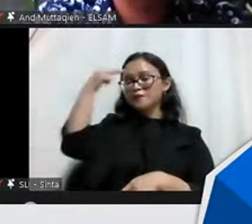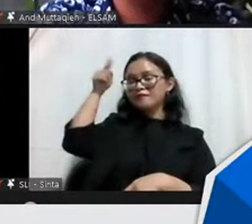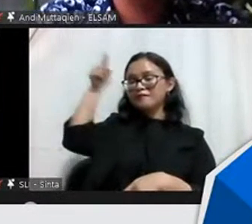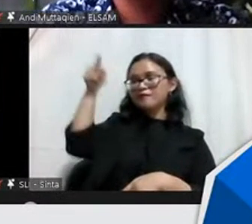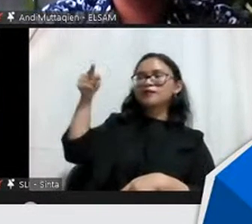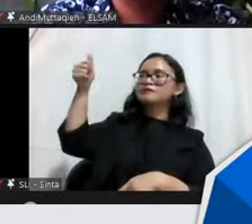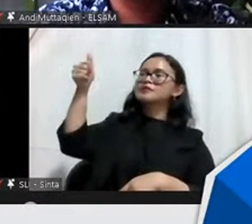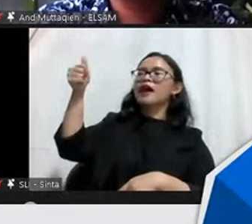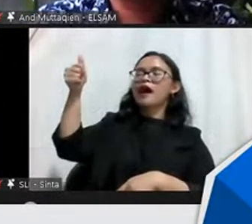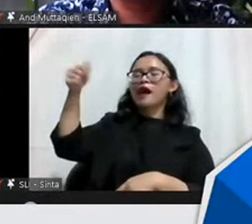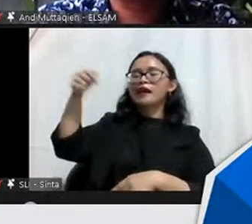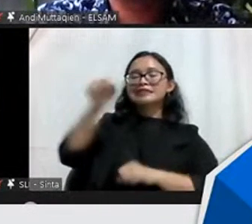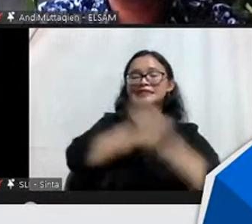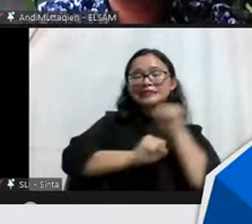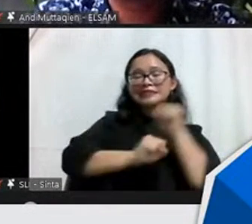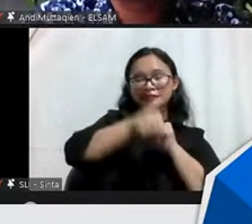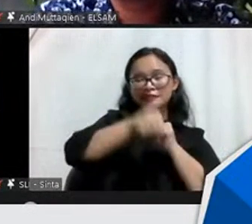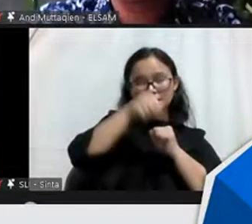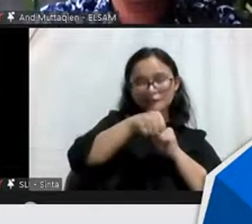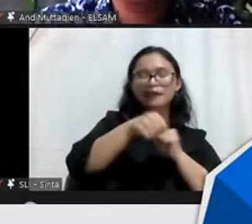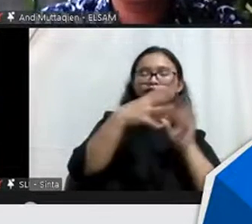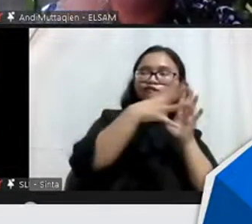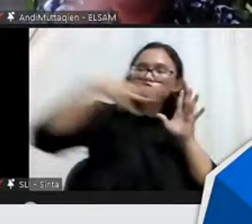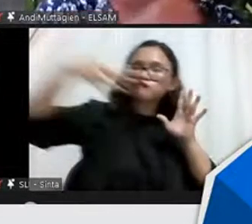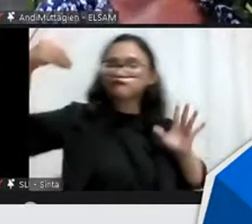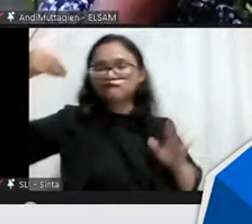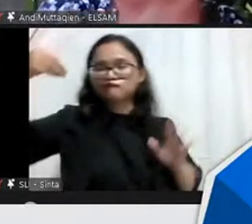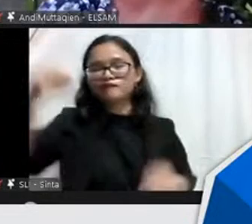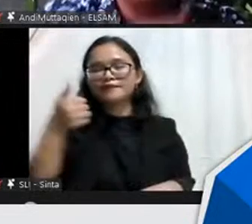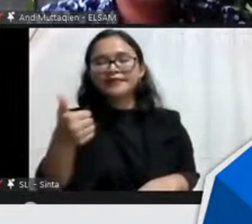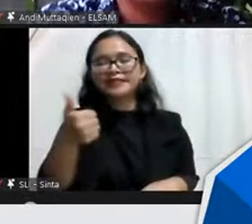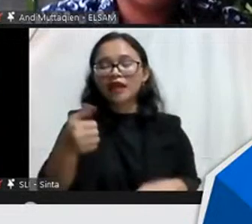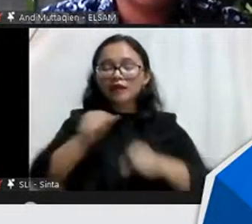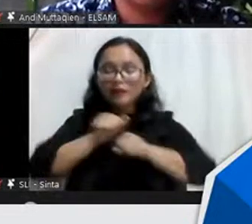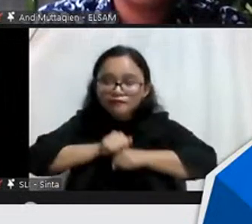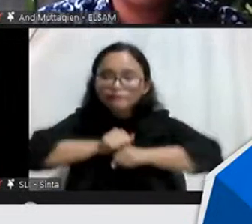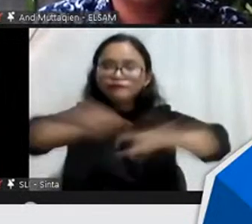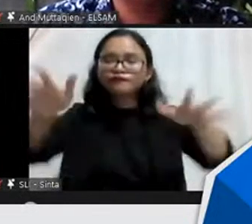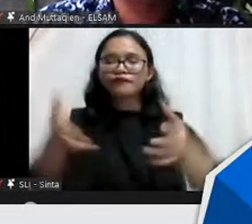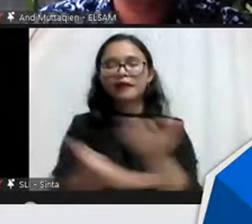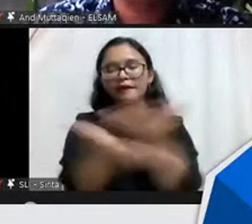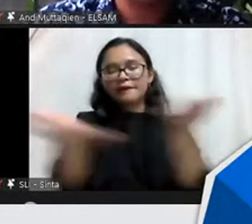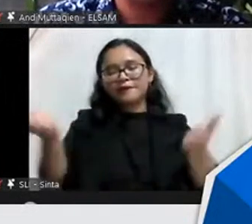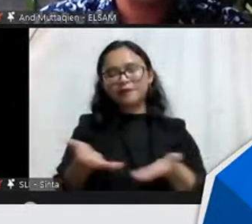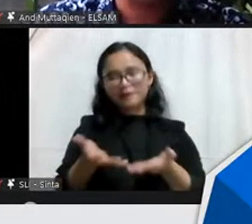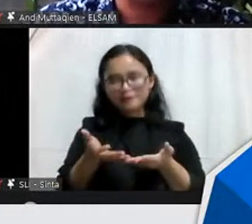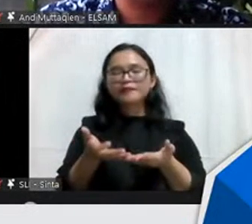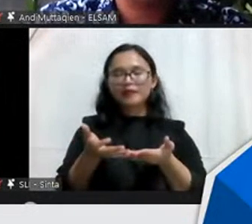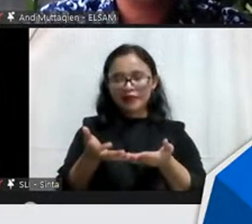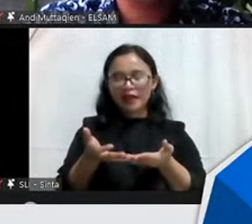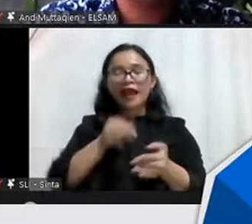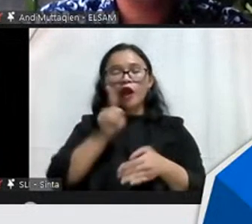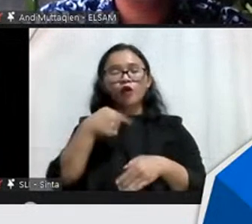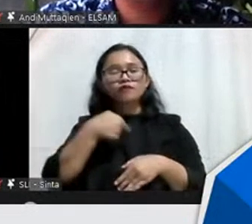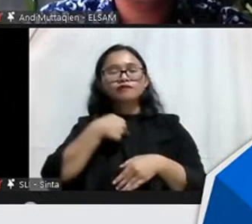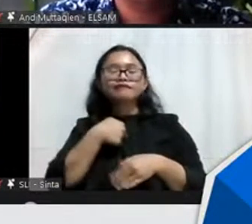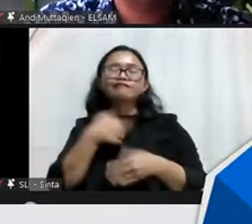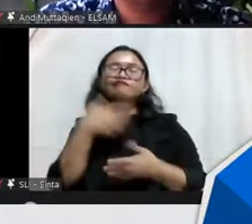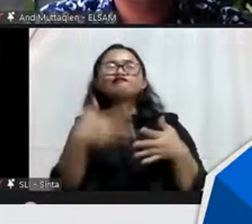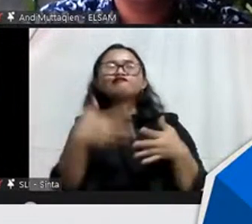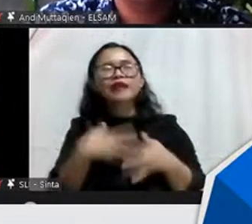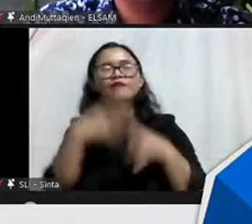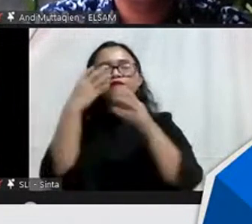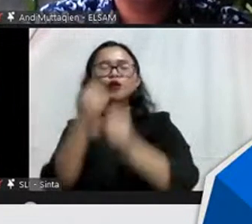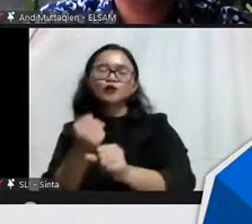ini menjadi satu gaidance bagi seluruh pihaklah Saya kira seluruh pihak terutama kalau dari bagian saya adalah di sektor pangan dan